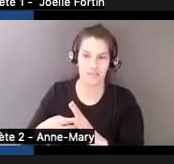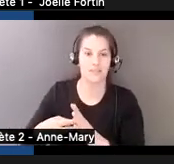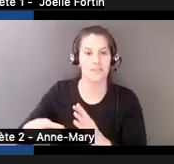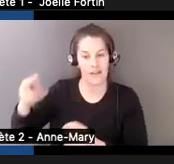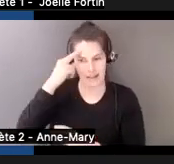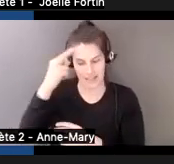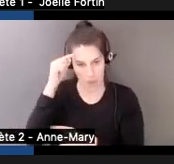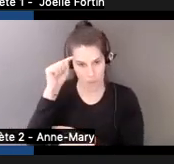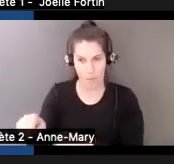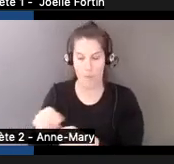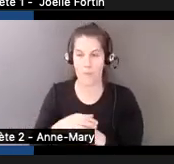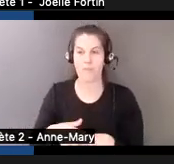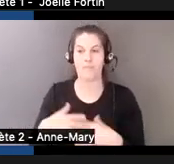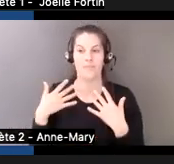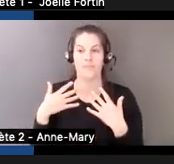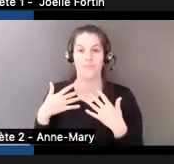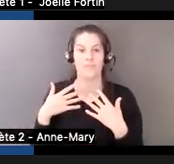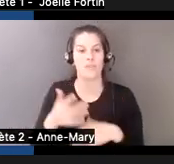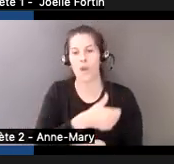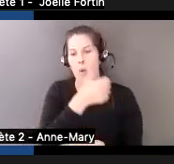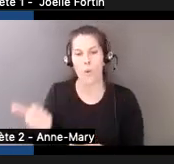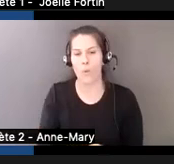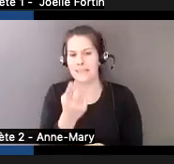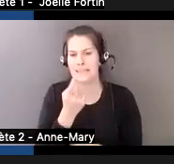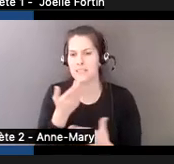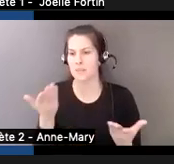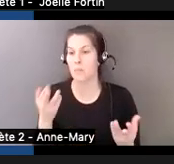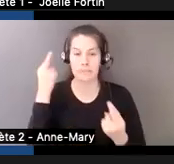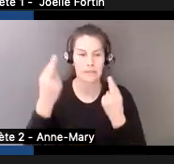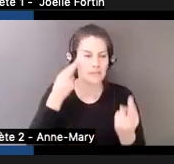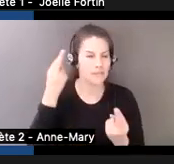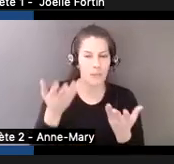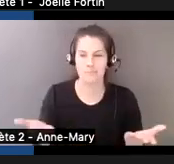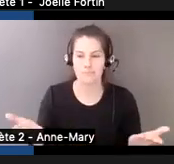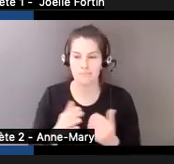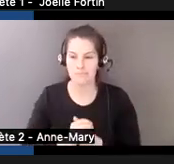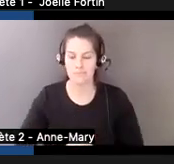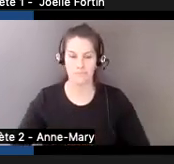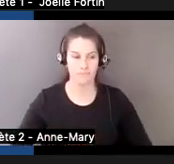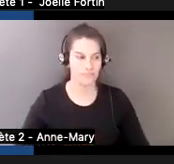très démunis. Est-ce qu'il y a d'autres questions, d'autres réflexions?